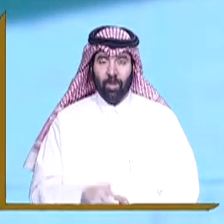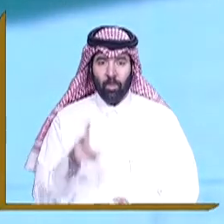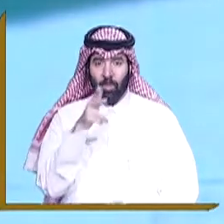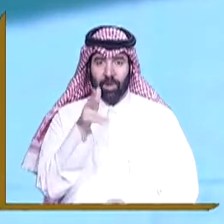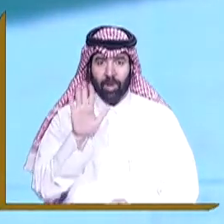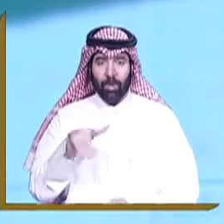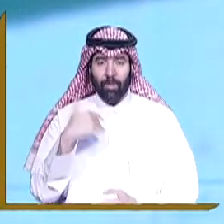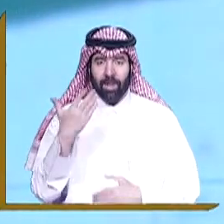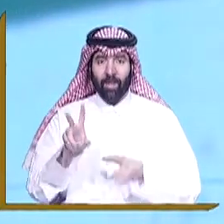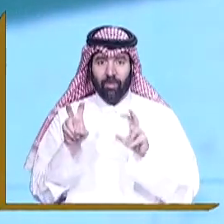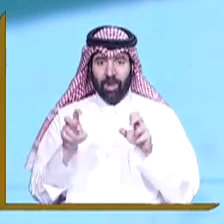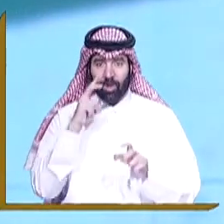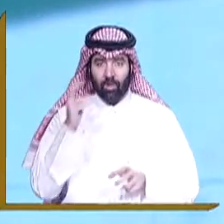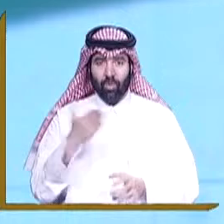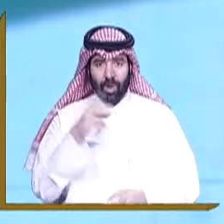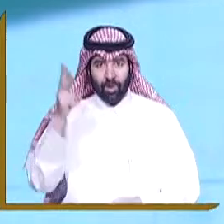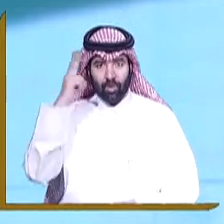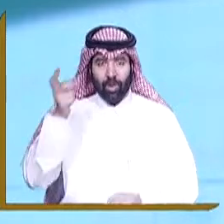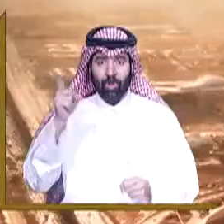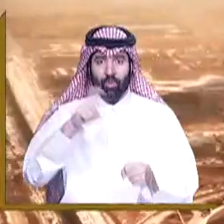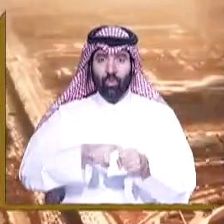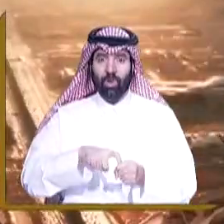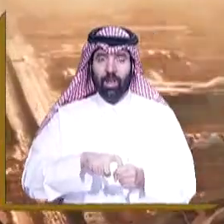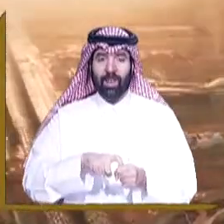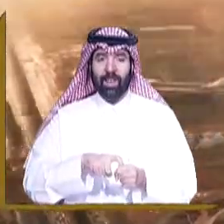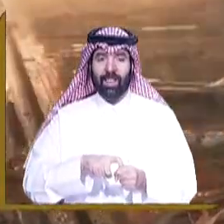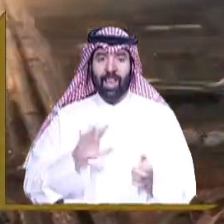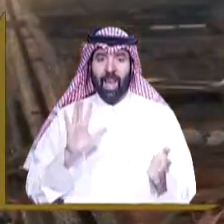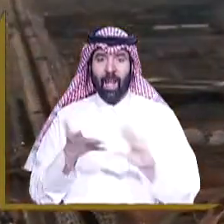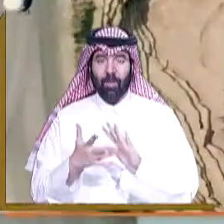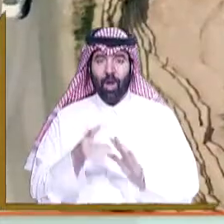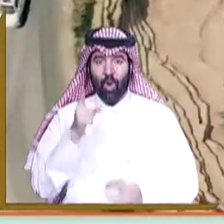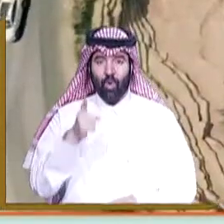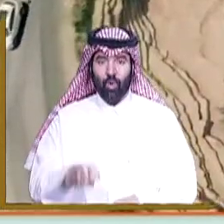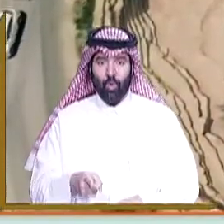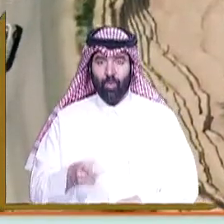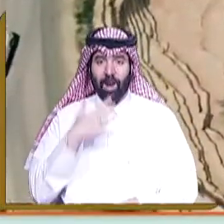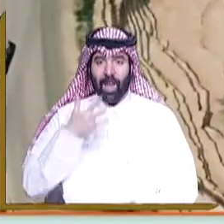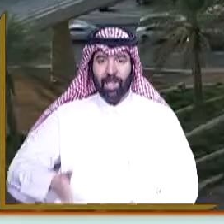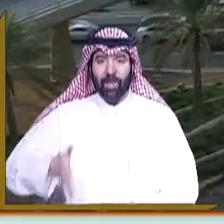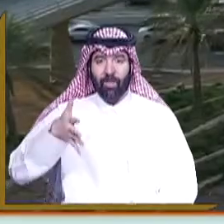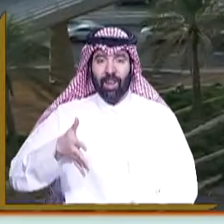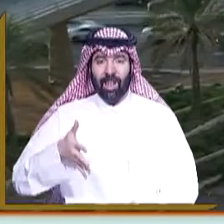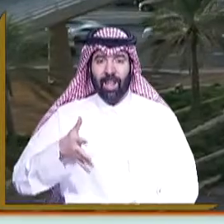بعد الفاصل، المملكة تشارك العالم الاحتفال باليوم العالمي للطفل.